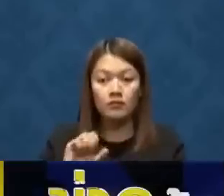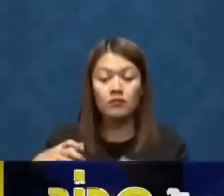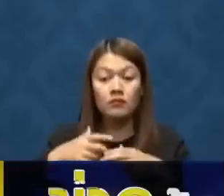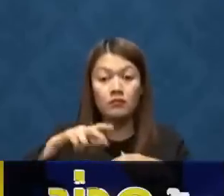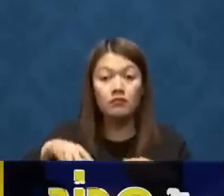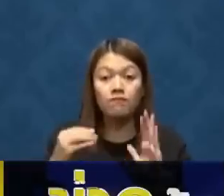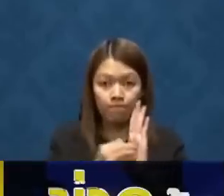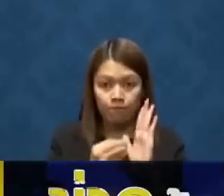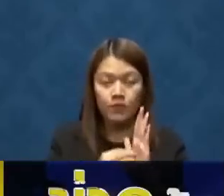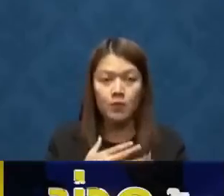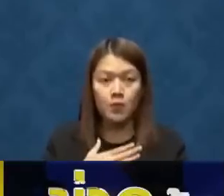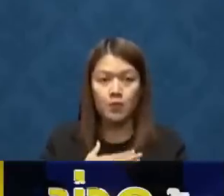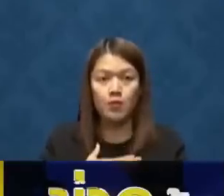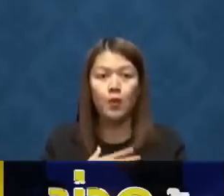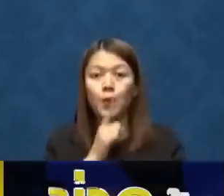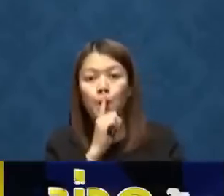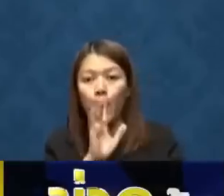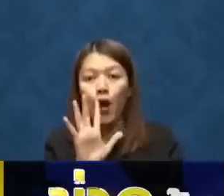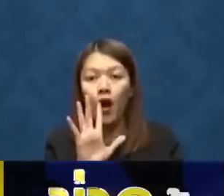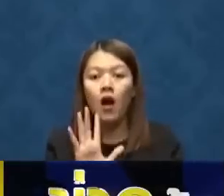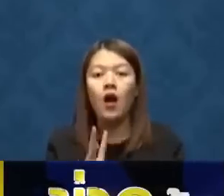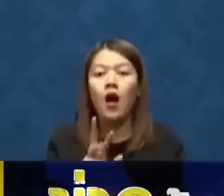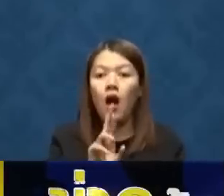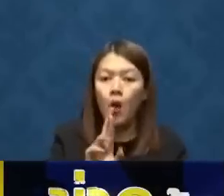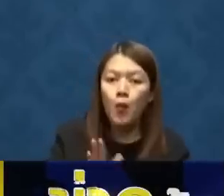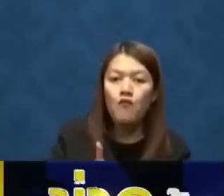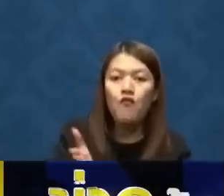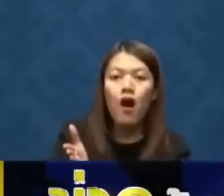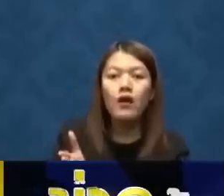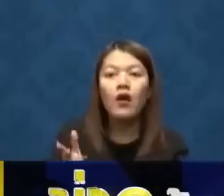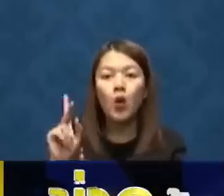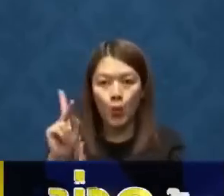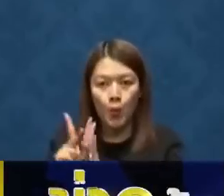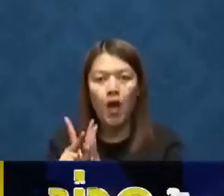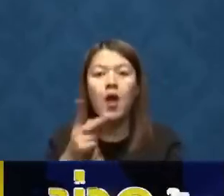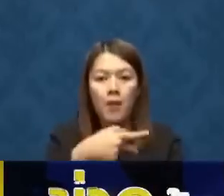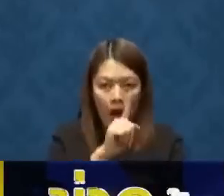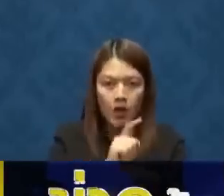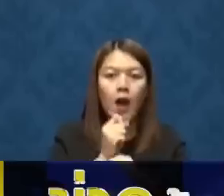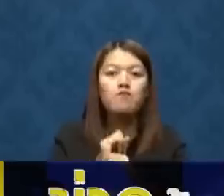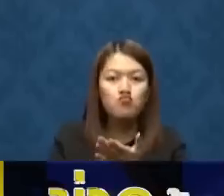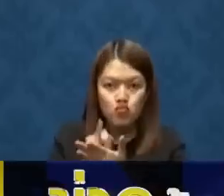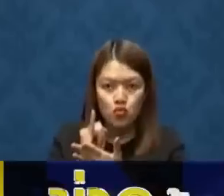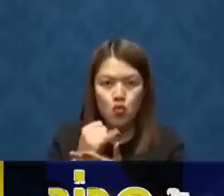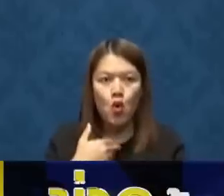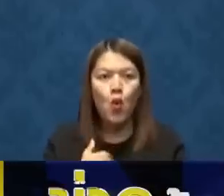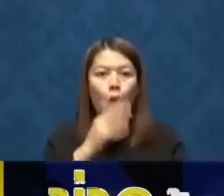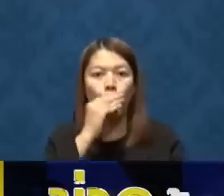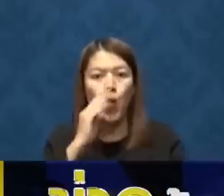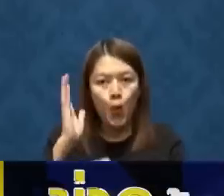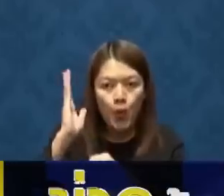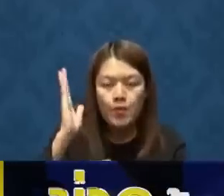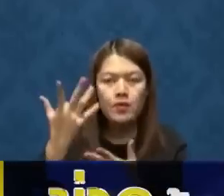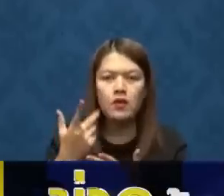นที่มีชื่อที่จะอภิปรายและเป็นคนเดียวกับคนที่ลงชื่อส่งเรื่องไปศาลรัฐธรรมนูญถ้ารู้ตัวกรุณ